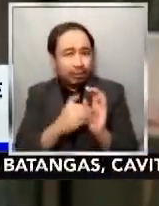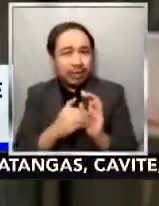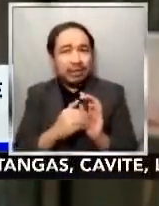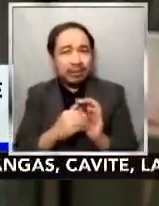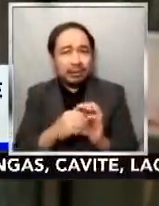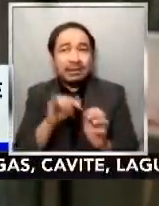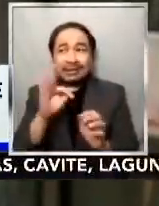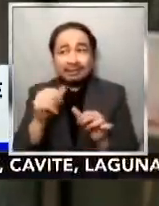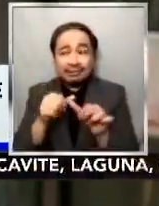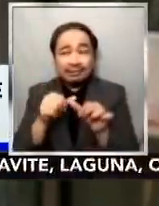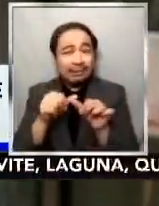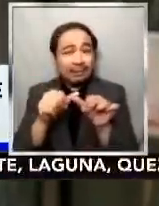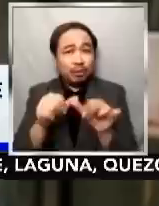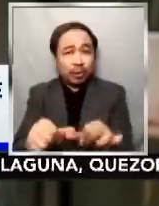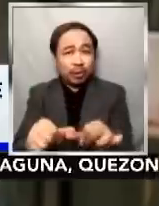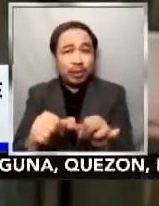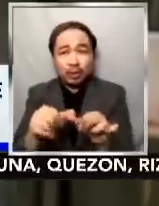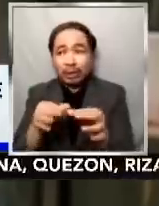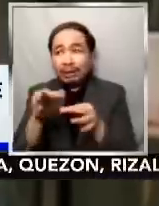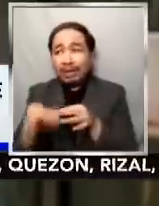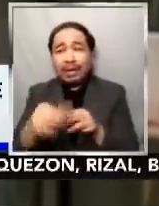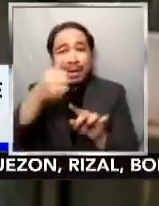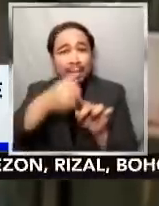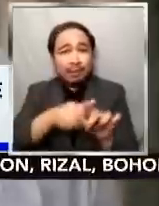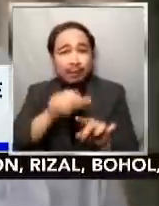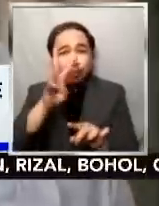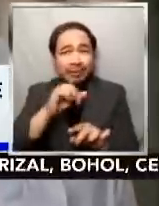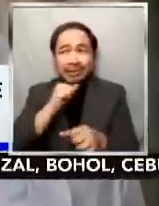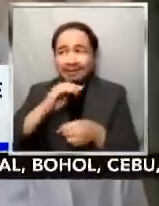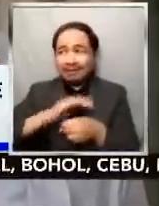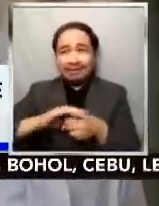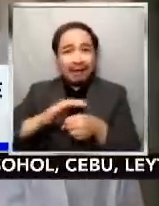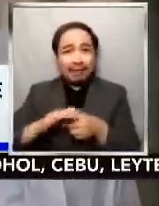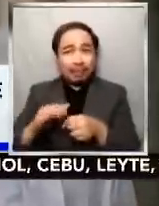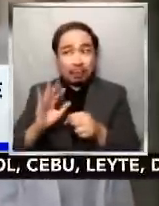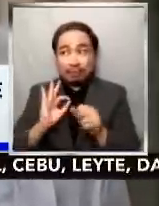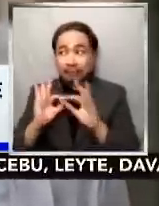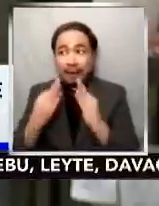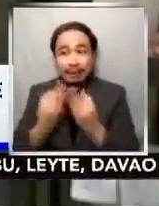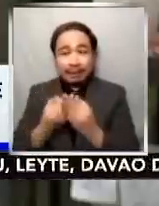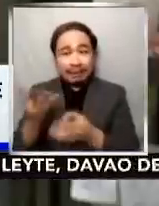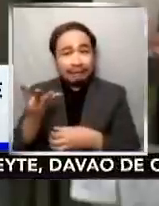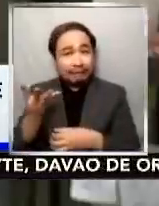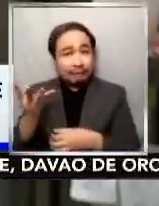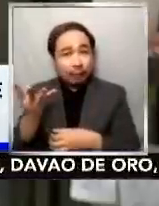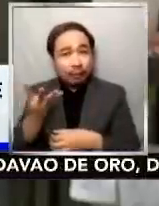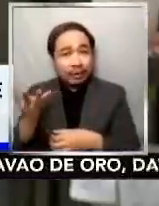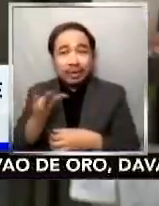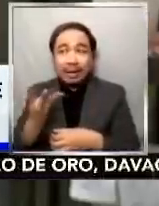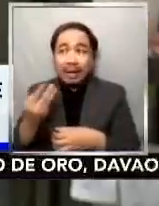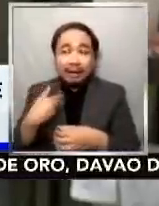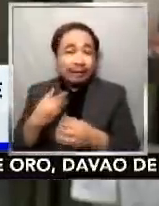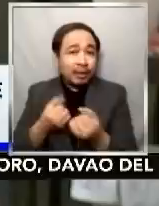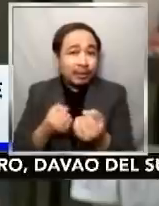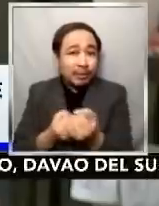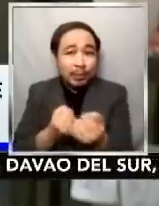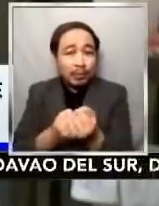hindi siya sapat. Lalo na apat kayo sa pamilya, may pinapaaral akong anak, tapos may isa pa akong